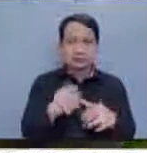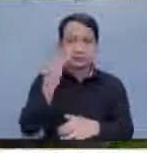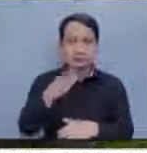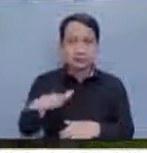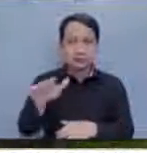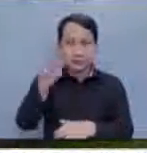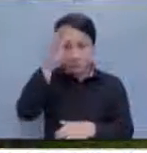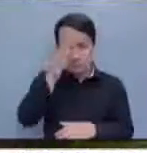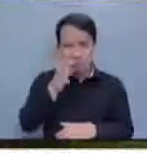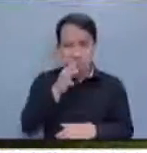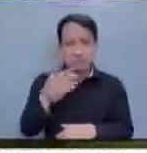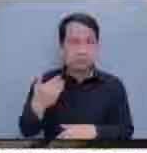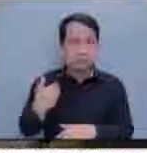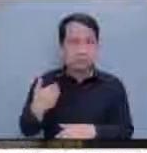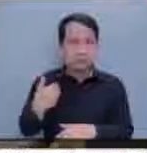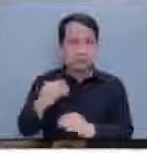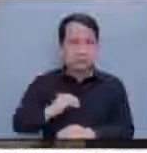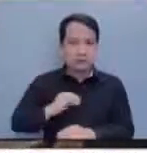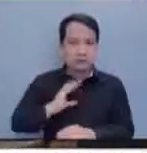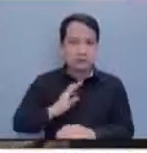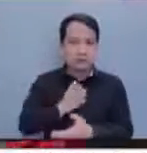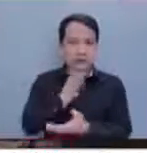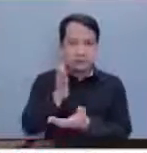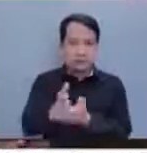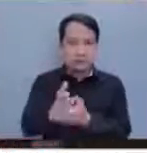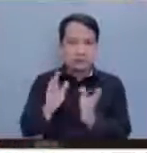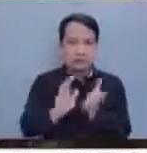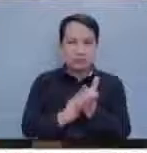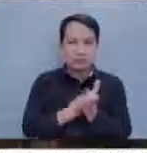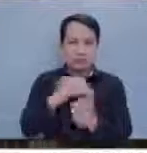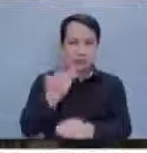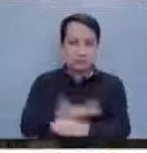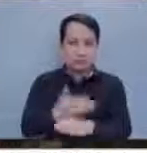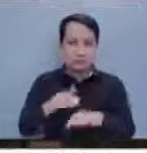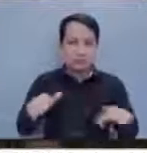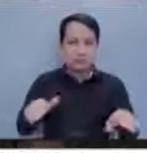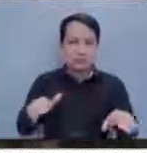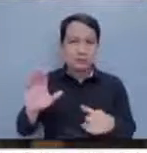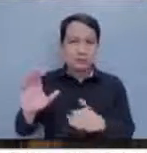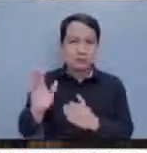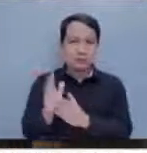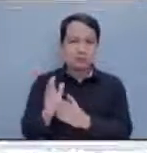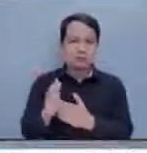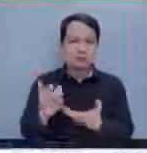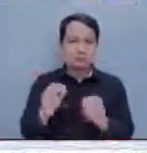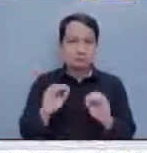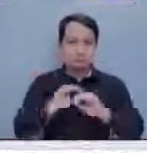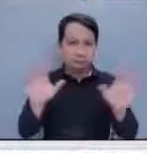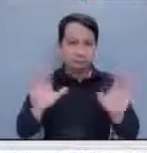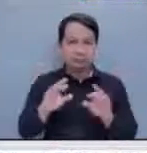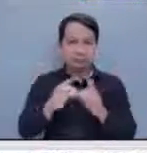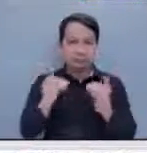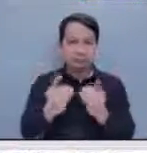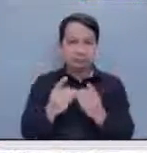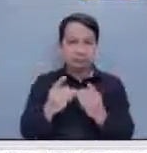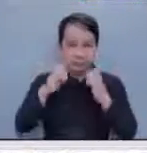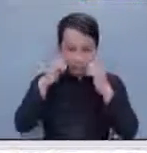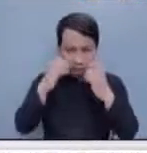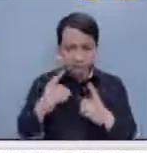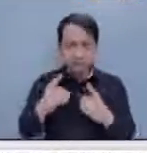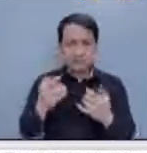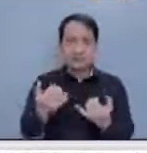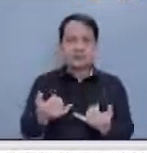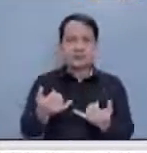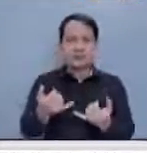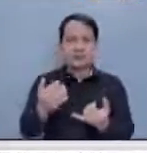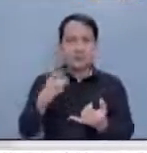na hindi talaga kumpiyansang papasukin ang kanilang mga anak sa eskwelahan, paglilinaw ng DepEd. Sa ngayon, pinapatupad kasi natin